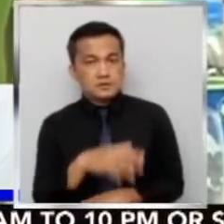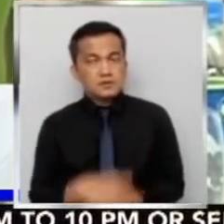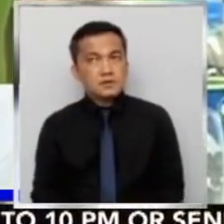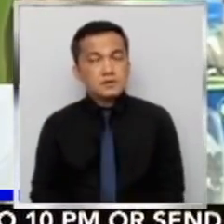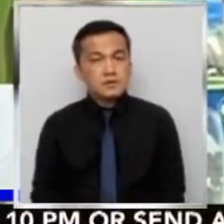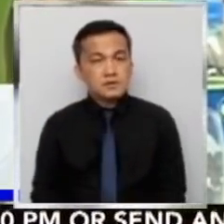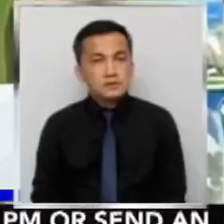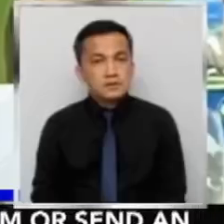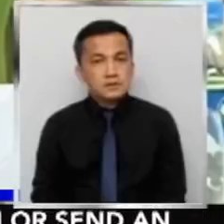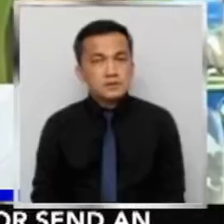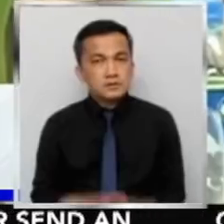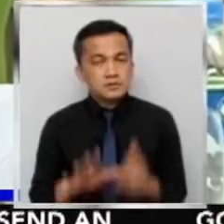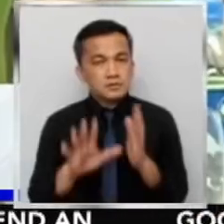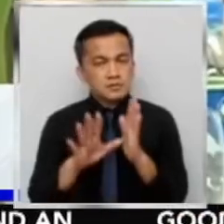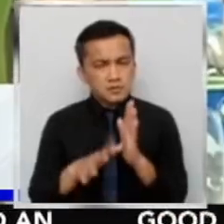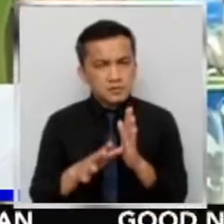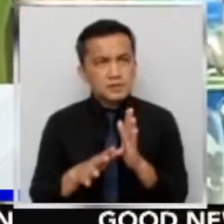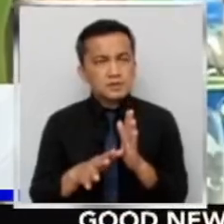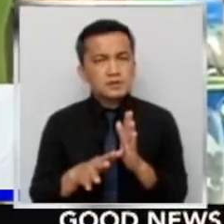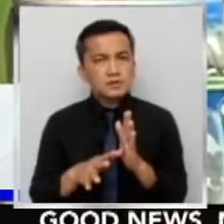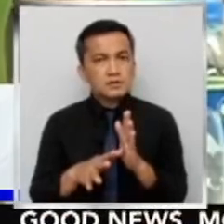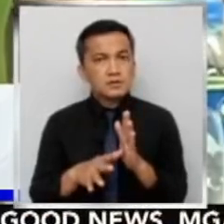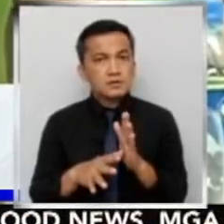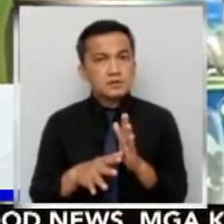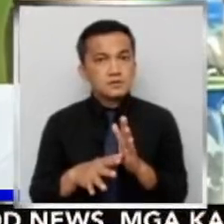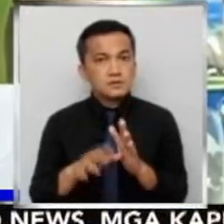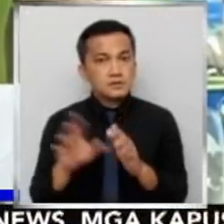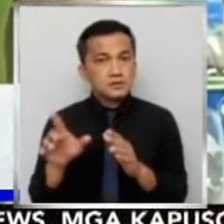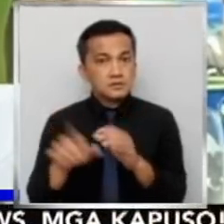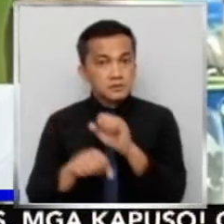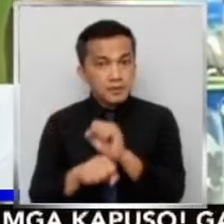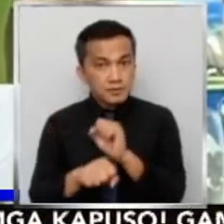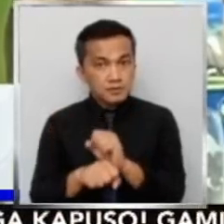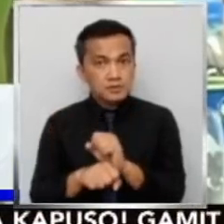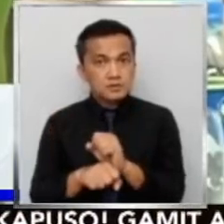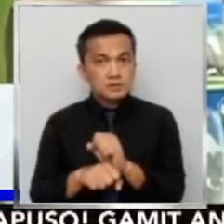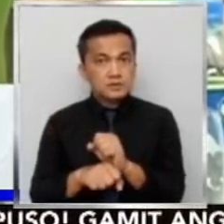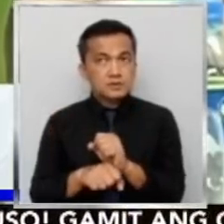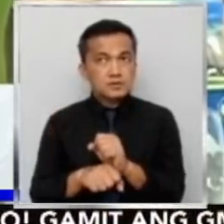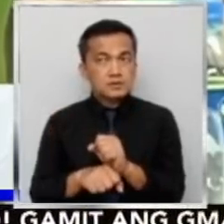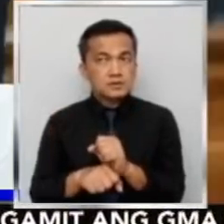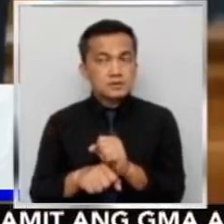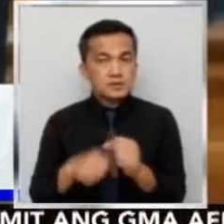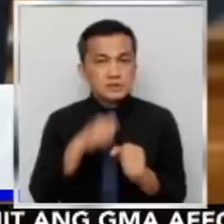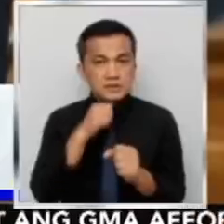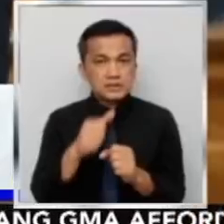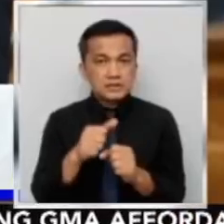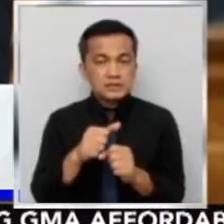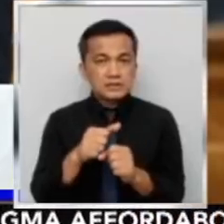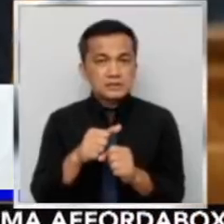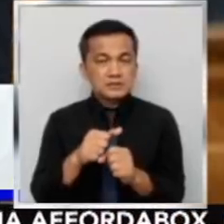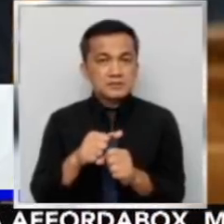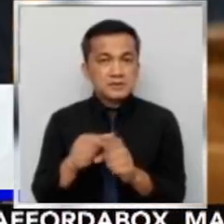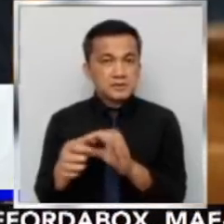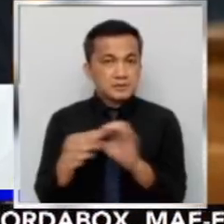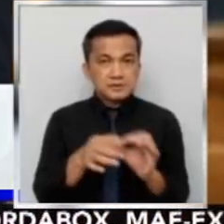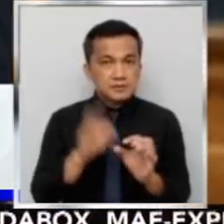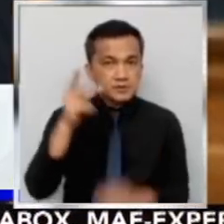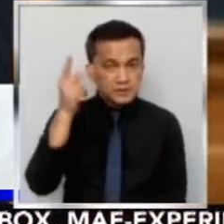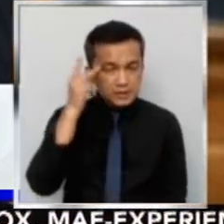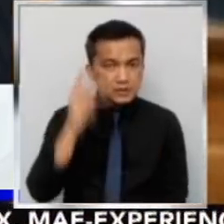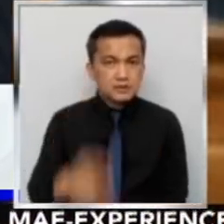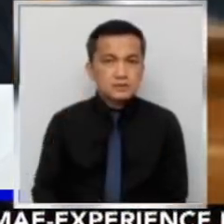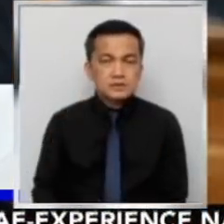COMELEC, yung trabaho niya para hindi maluan ng politika. Hinihingan namin ng pahayag si